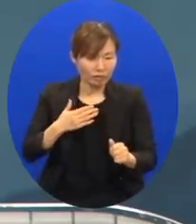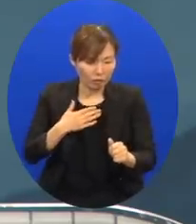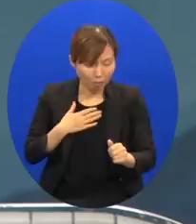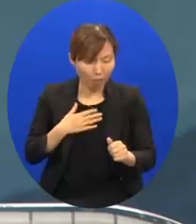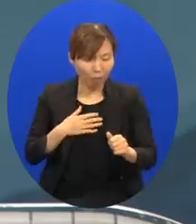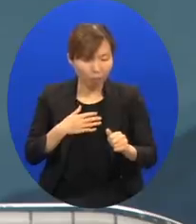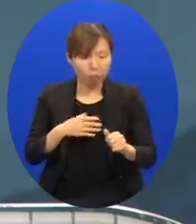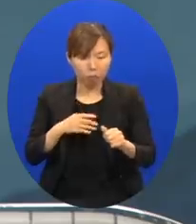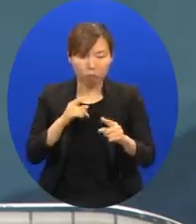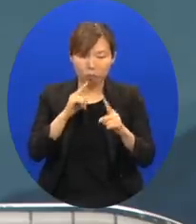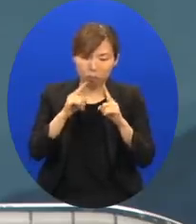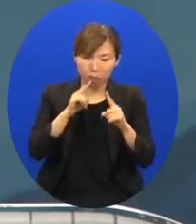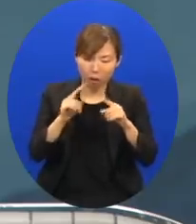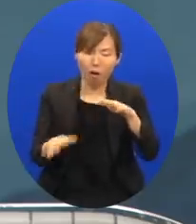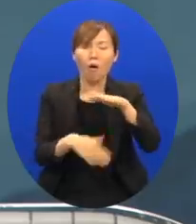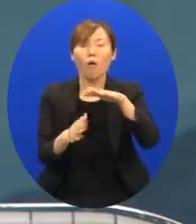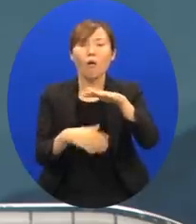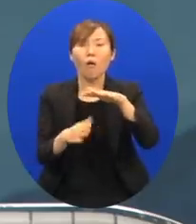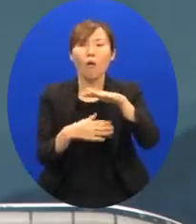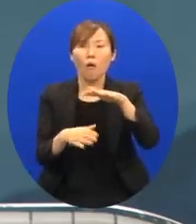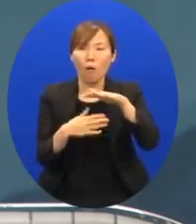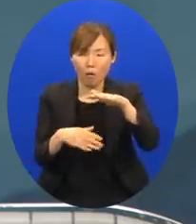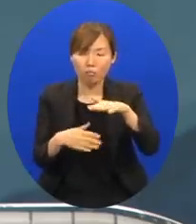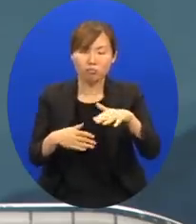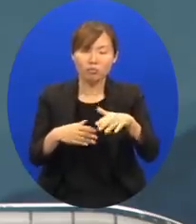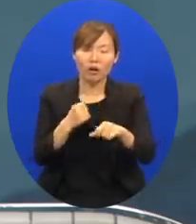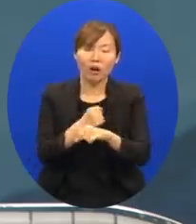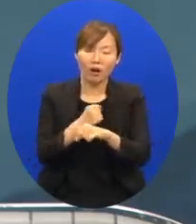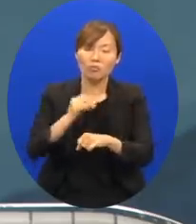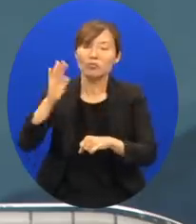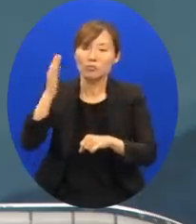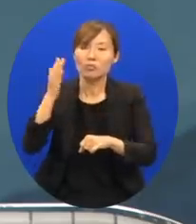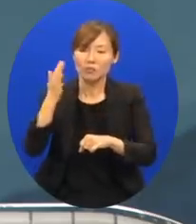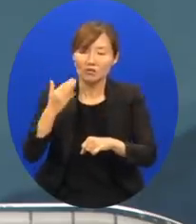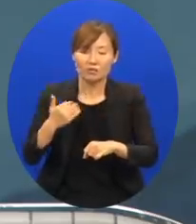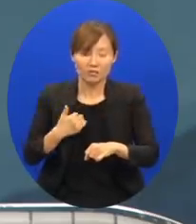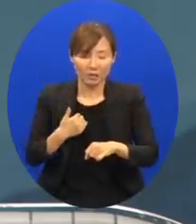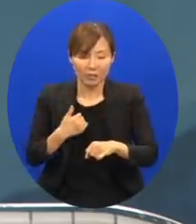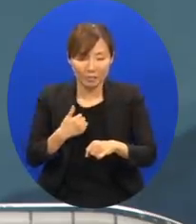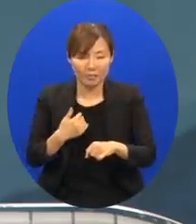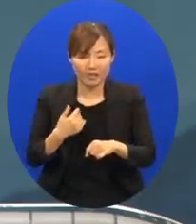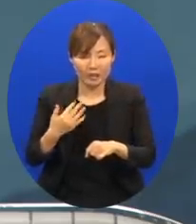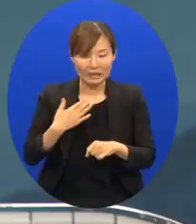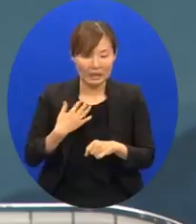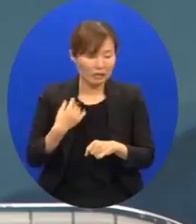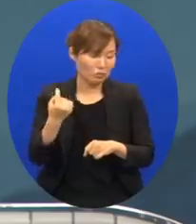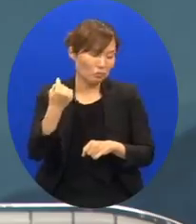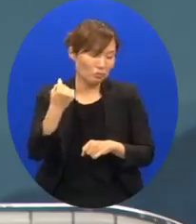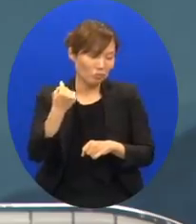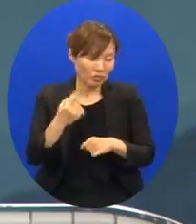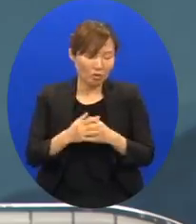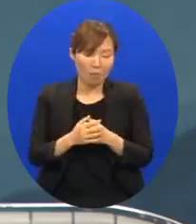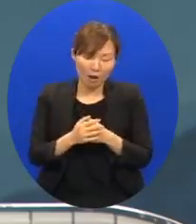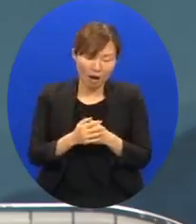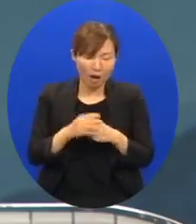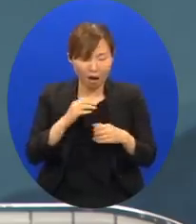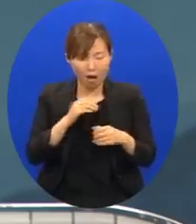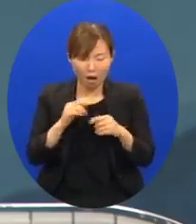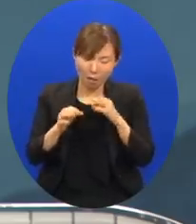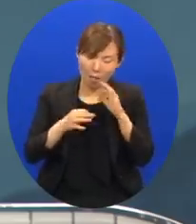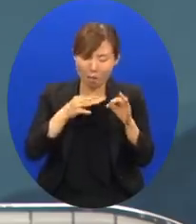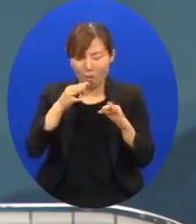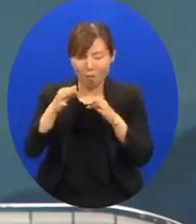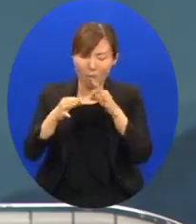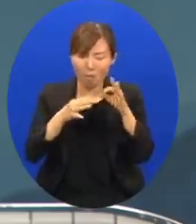방언이 드래 그래서 새벽기도 때 교인들 기도 하라고 해놓고 뒤에서 큰 소리로 나오는 대로 막 막 이야기를